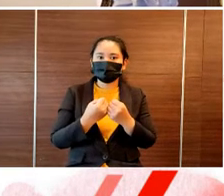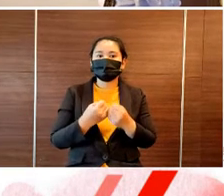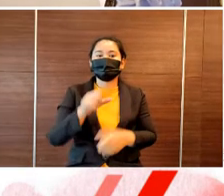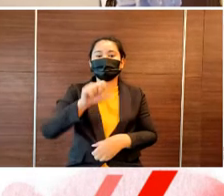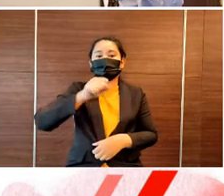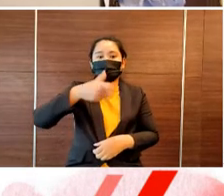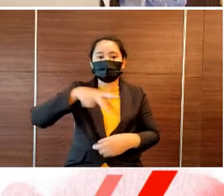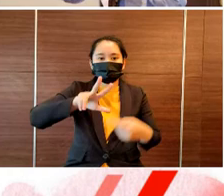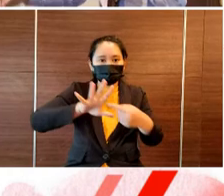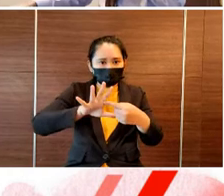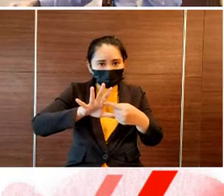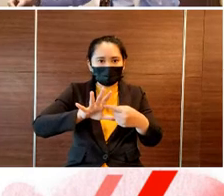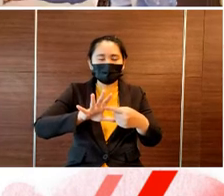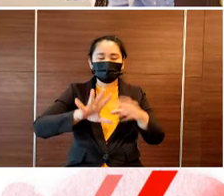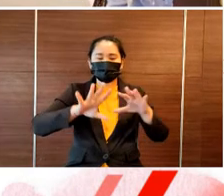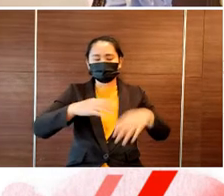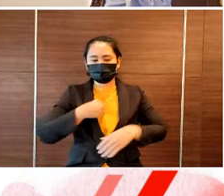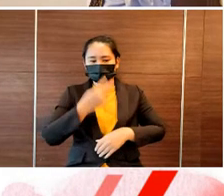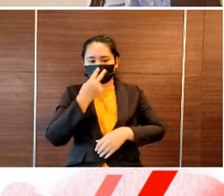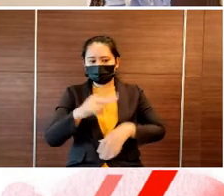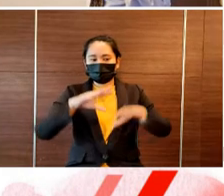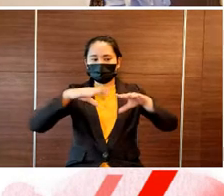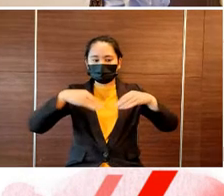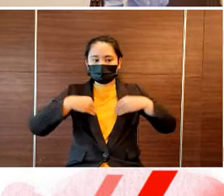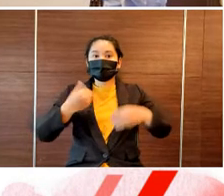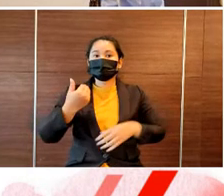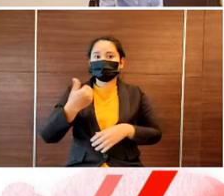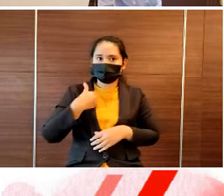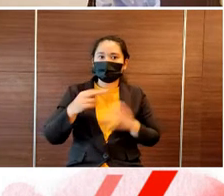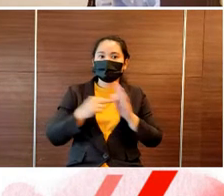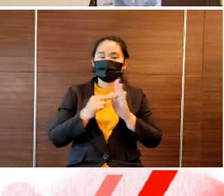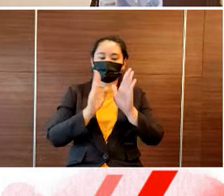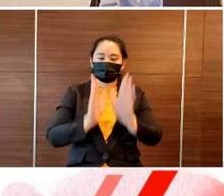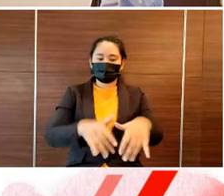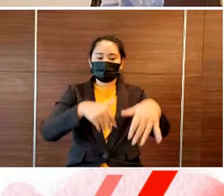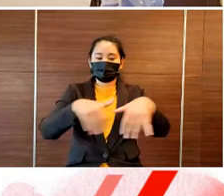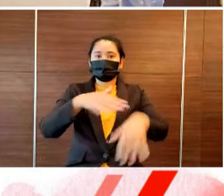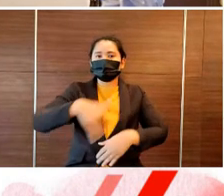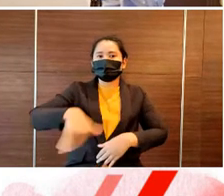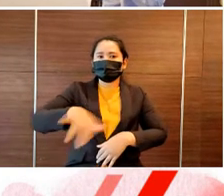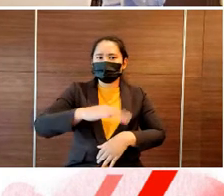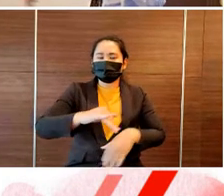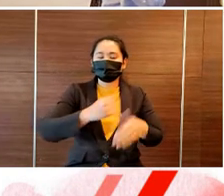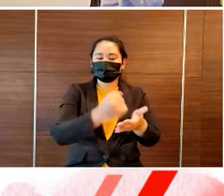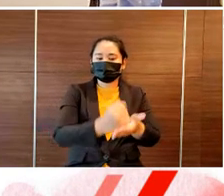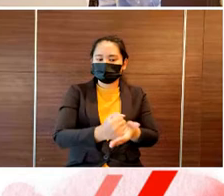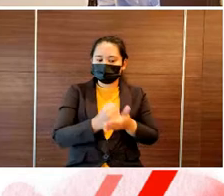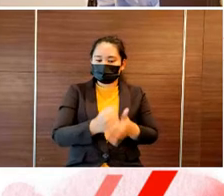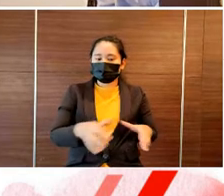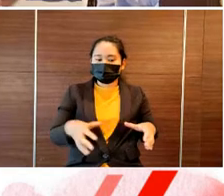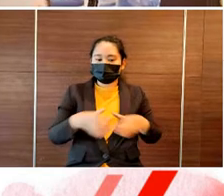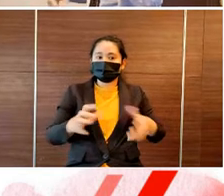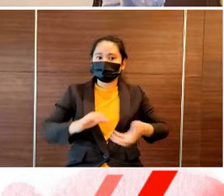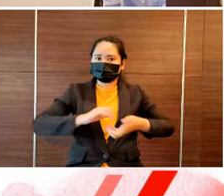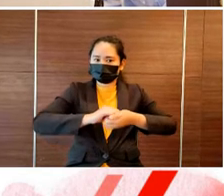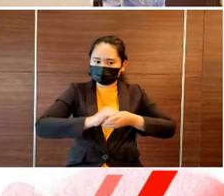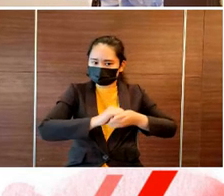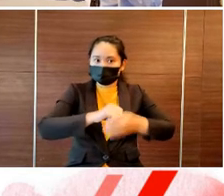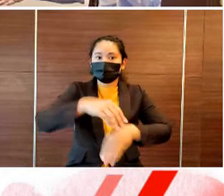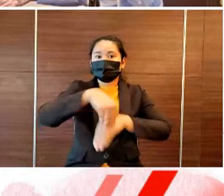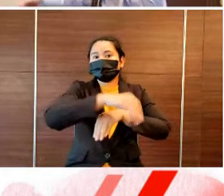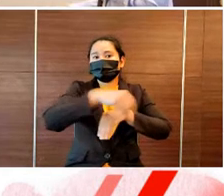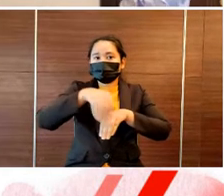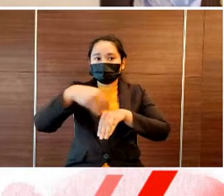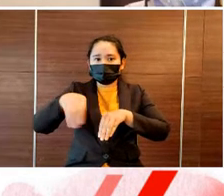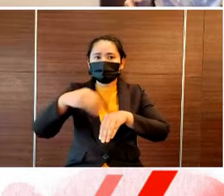สภาเภสัชยอมรับว่าเนี่ยนะมีคนประชาชนทั่วไปเนี่ยเข้ามาช่วยร่วมมือกับเขาในการให้บริ